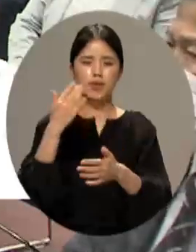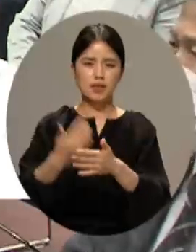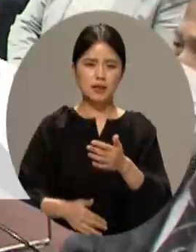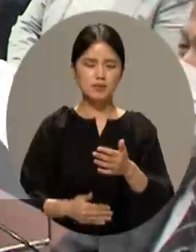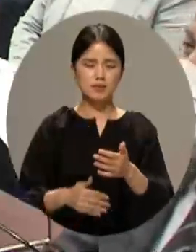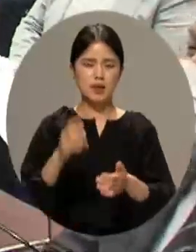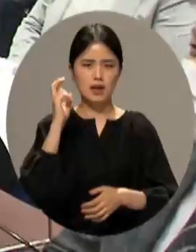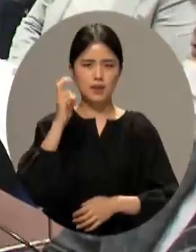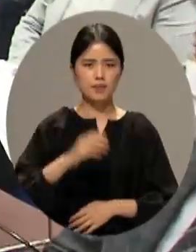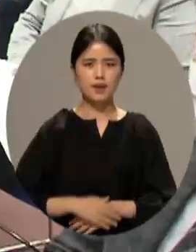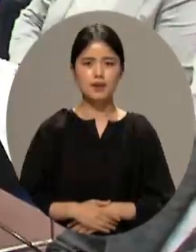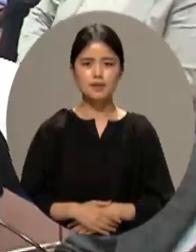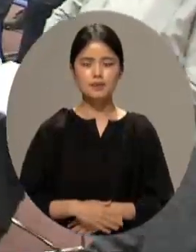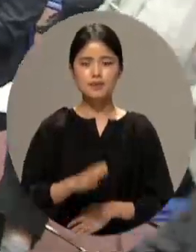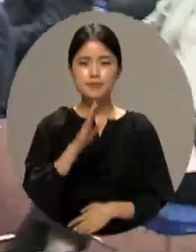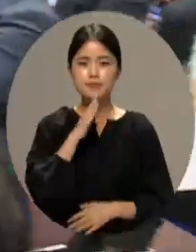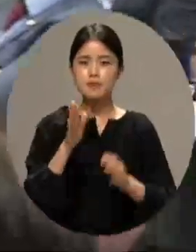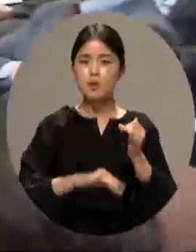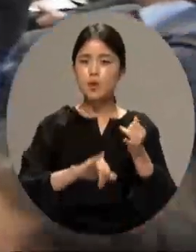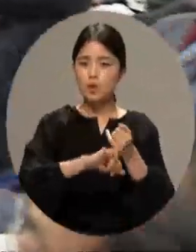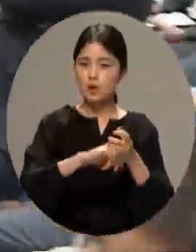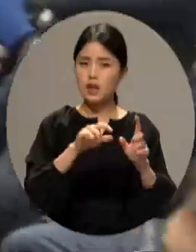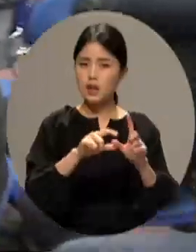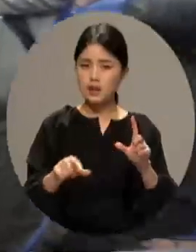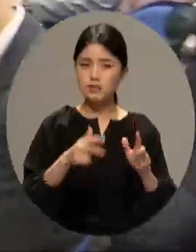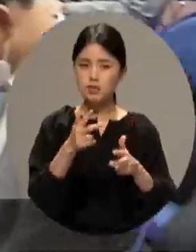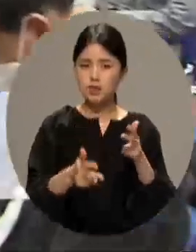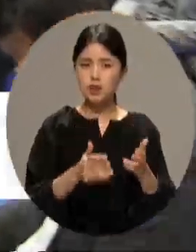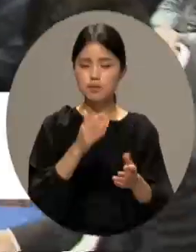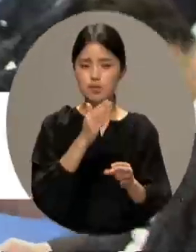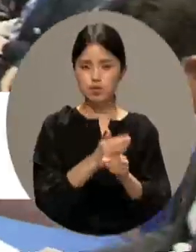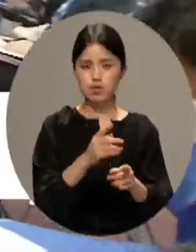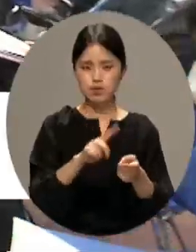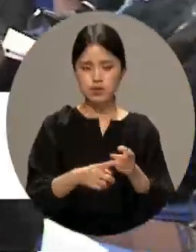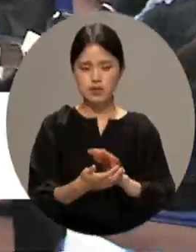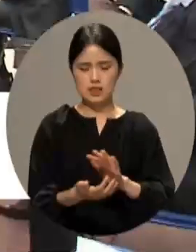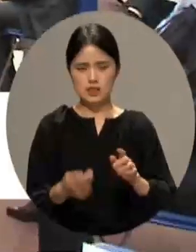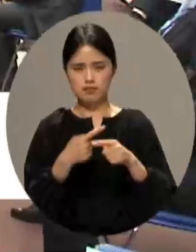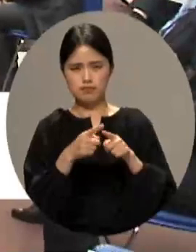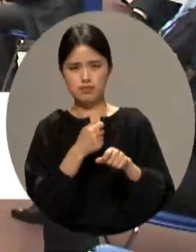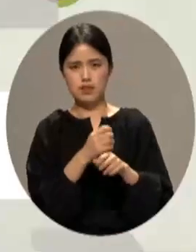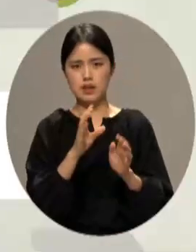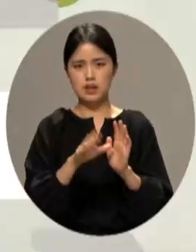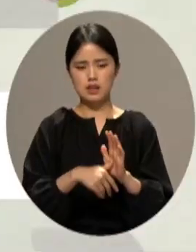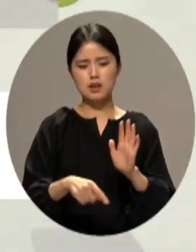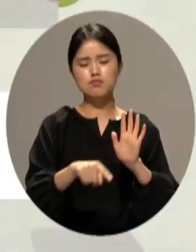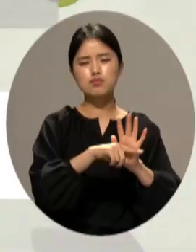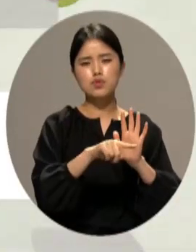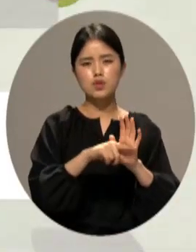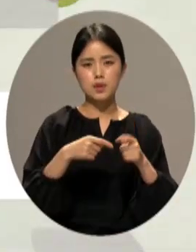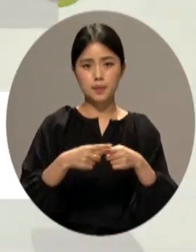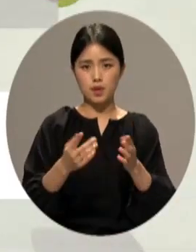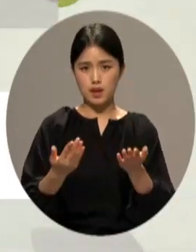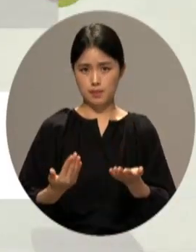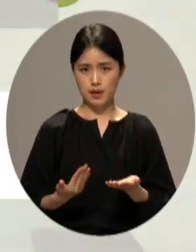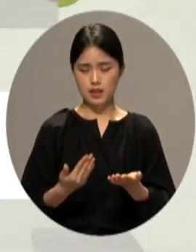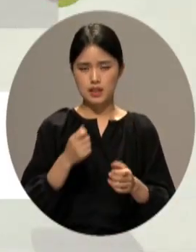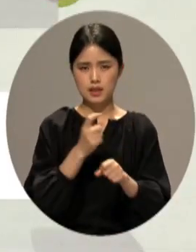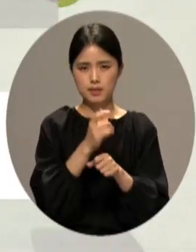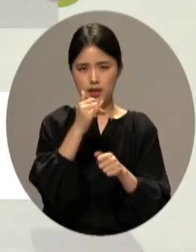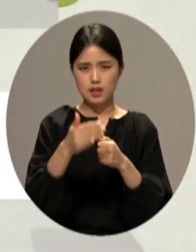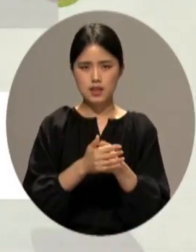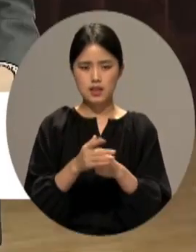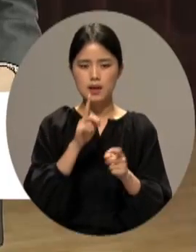높습니다. 실제 일부 공약 사업들은 각 부처의 사전 검토 단계에서 부정적 평가를 받은 것으로 알려져